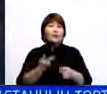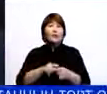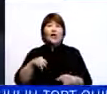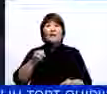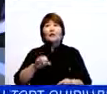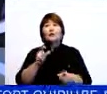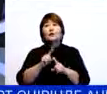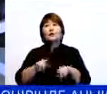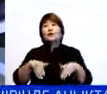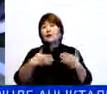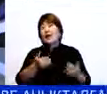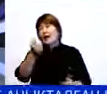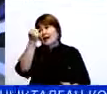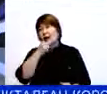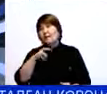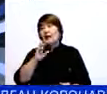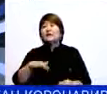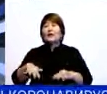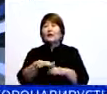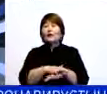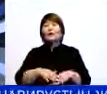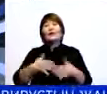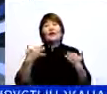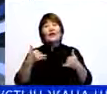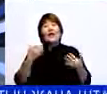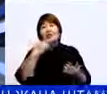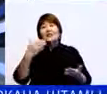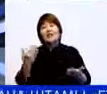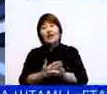талант сөз кезегі өзінде. Рахмет, Мақсат. Дүйім жұртты дүр сілкіндіре жағымды жаңалықтарың көп болсын.